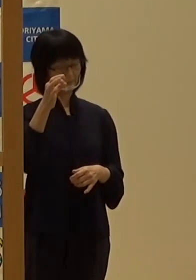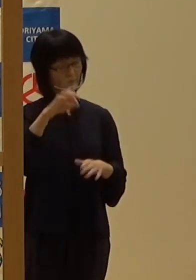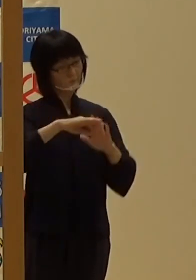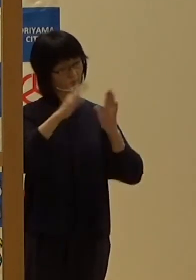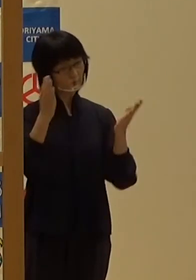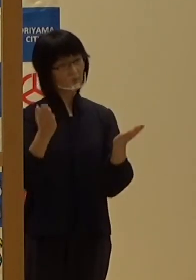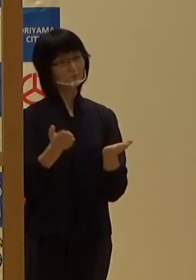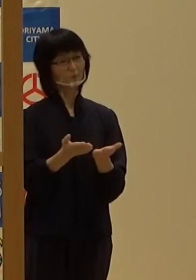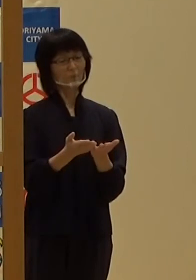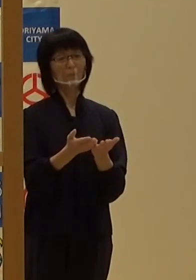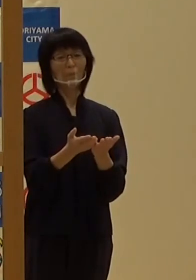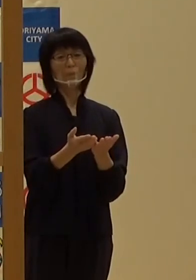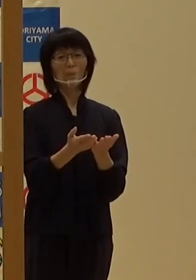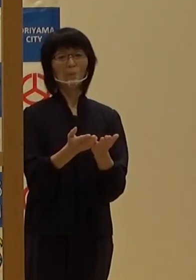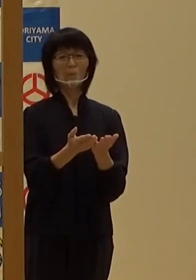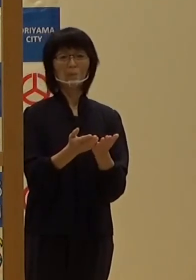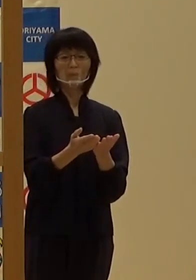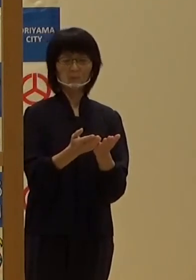ると